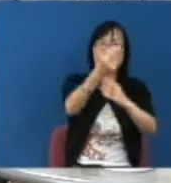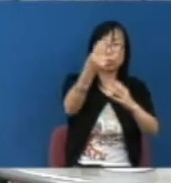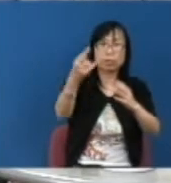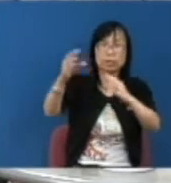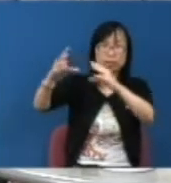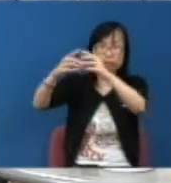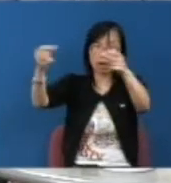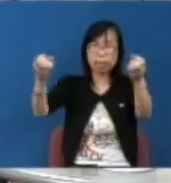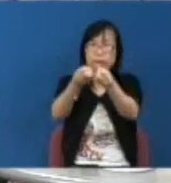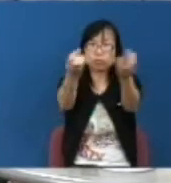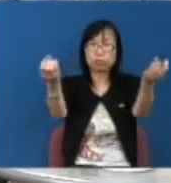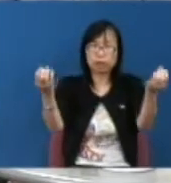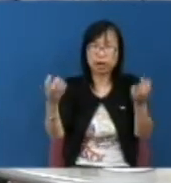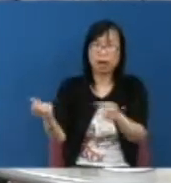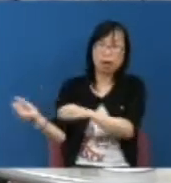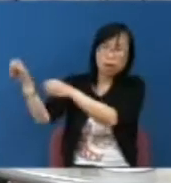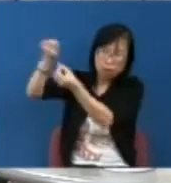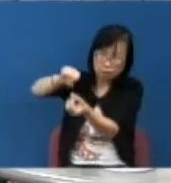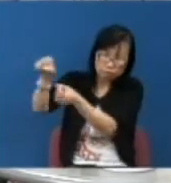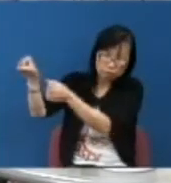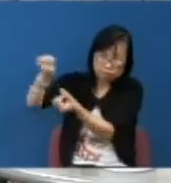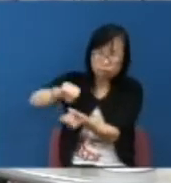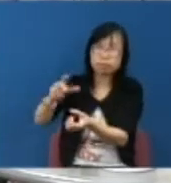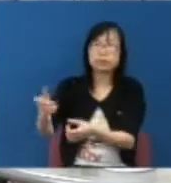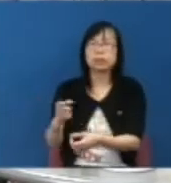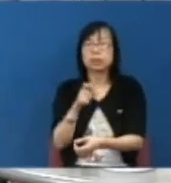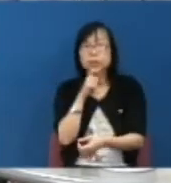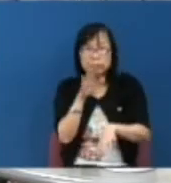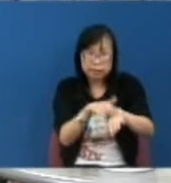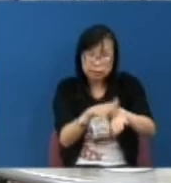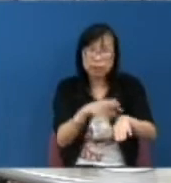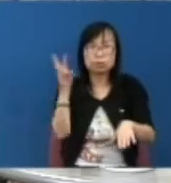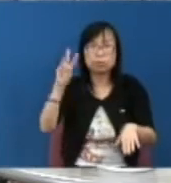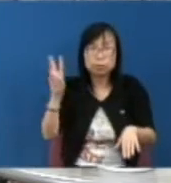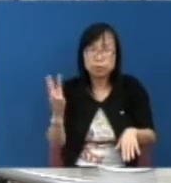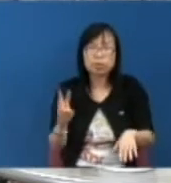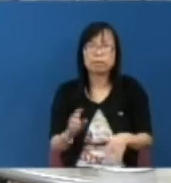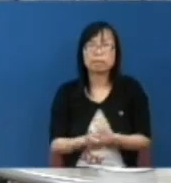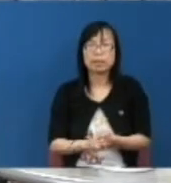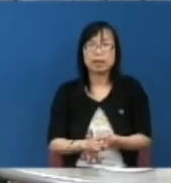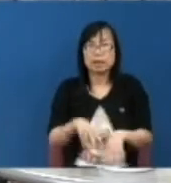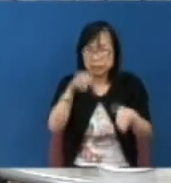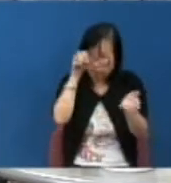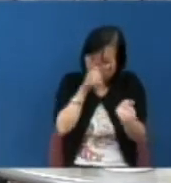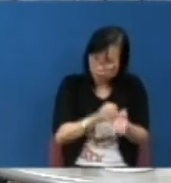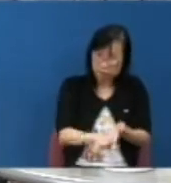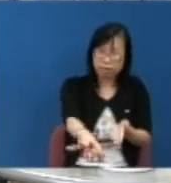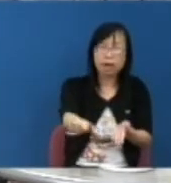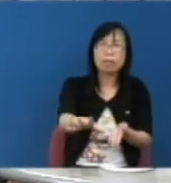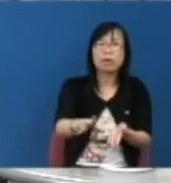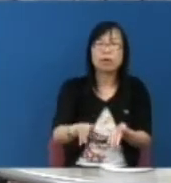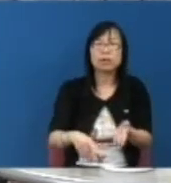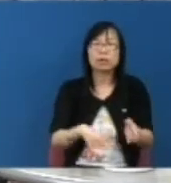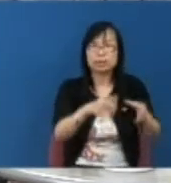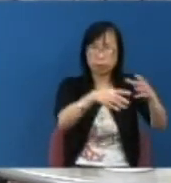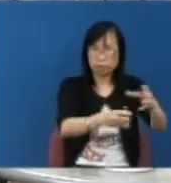就用翻嚟淋花。咁亦都係啦。如果有剩嘅水，淋完花可能有剩啦，咁咪排翻落嗰個雨水收集渠